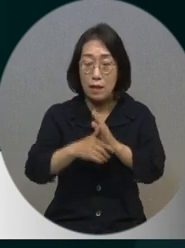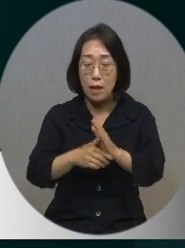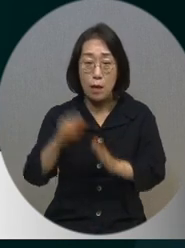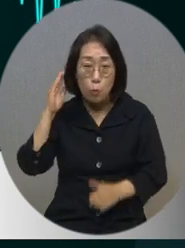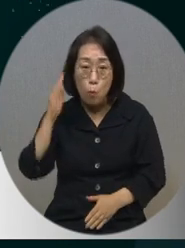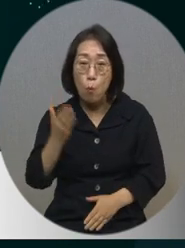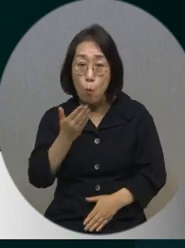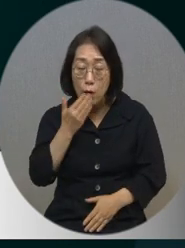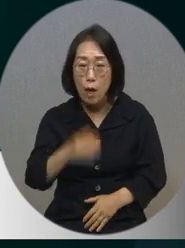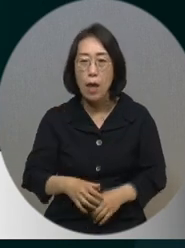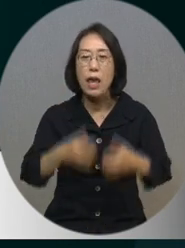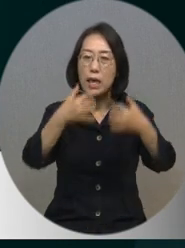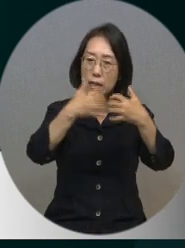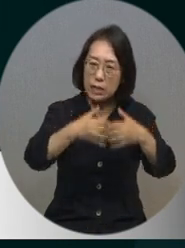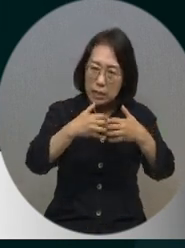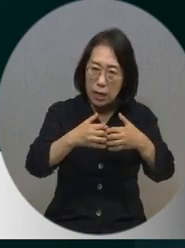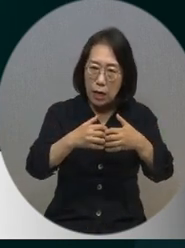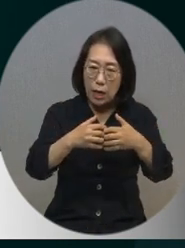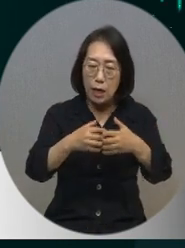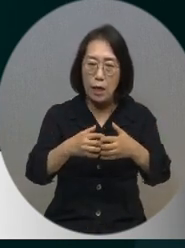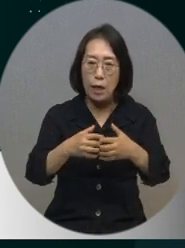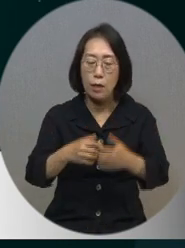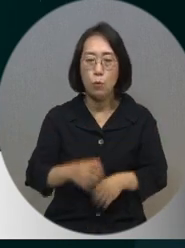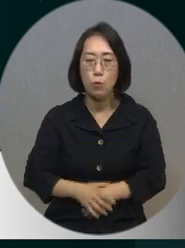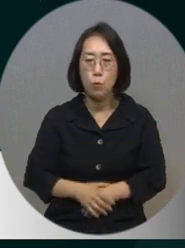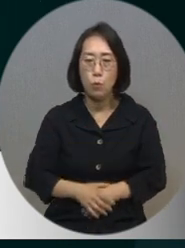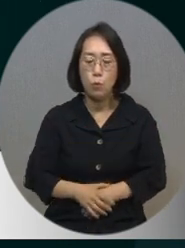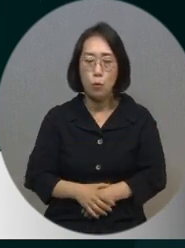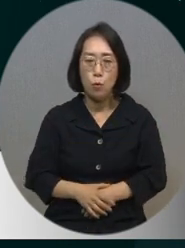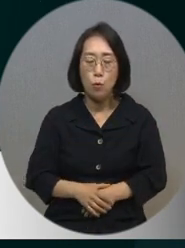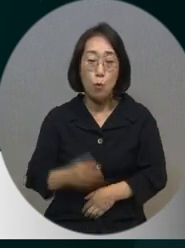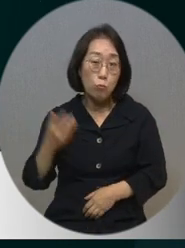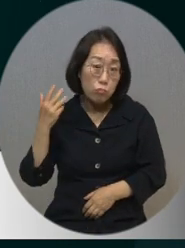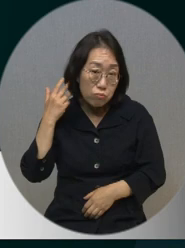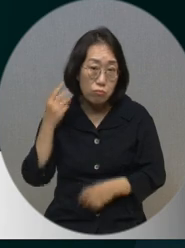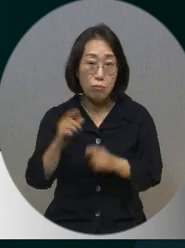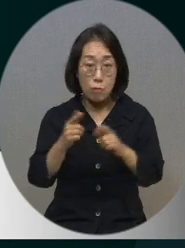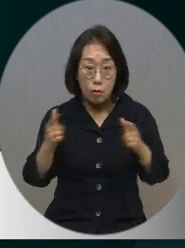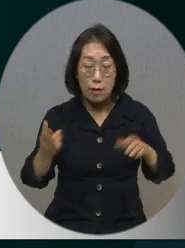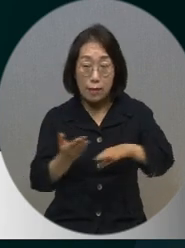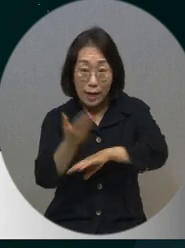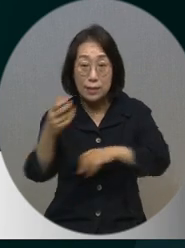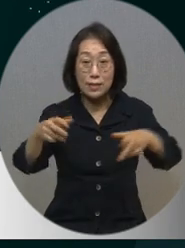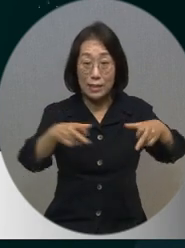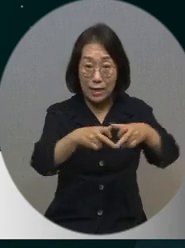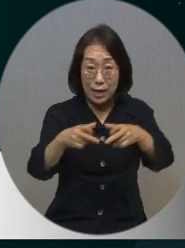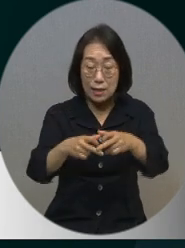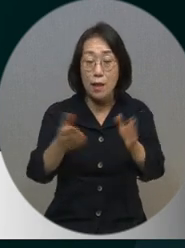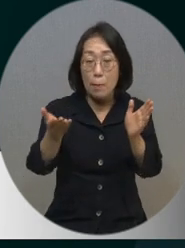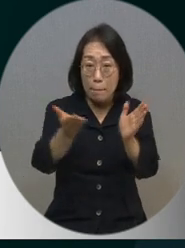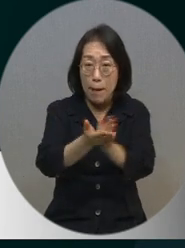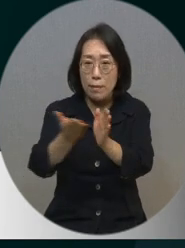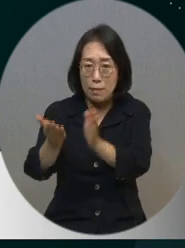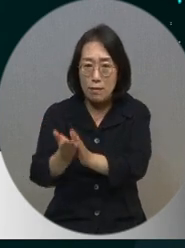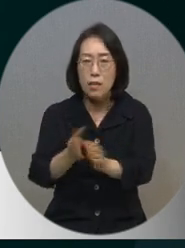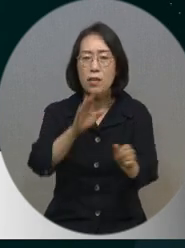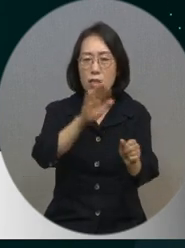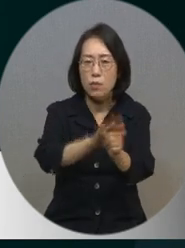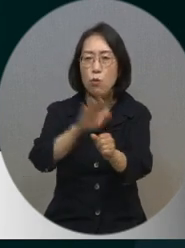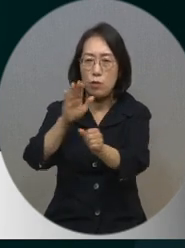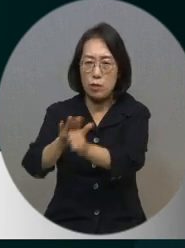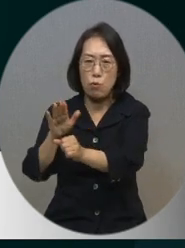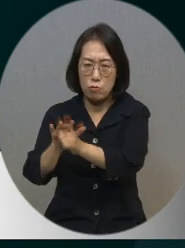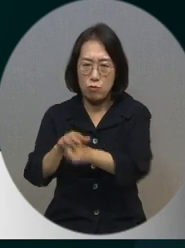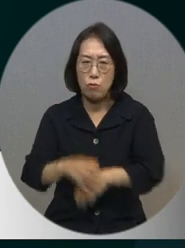청각장애를 말해서 기계라든가 아니면 다른 장애인들의 그에 맞게 맞는 그런